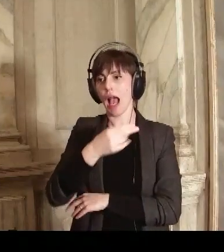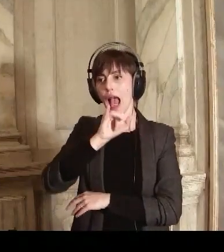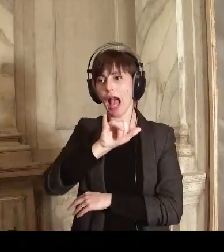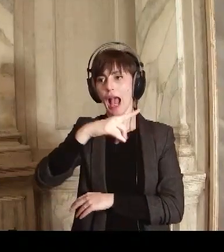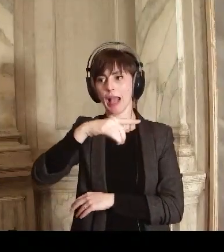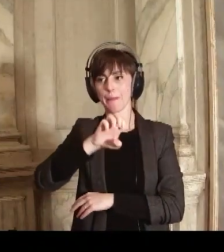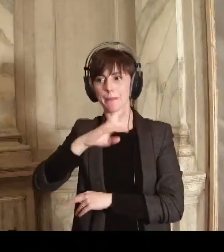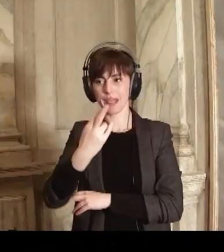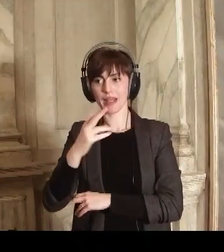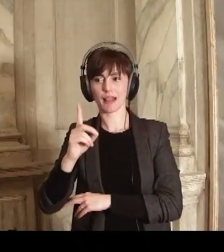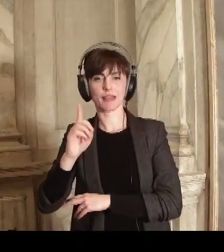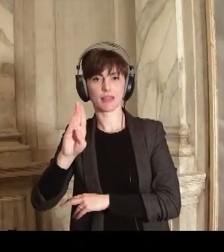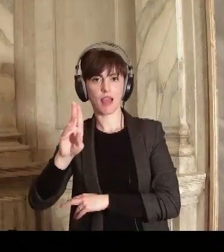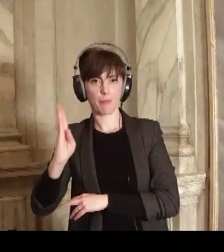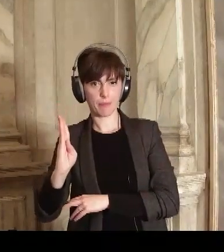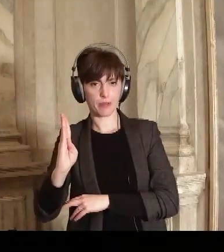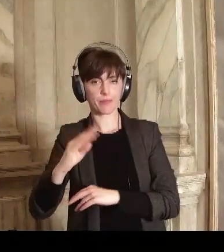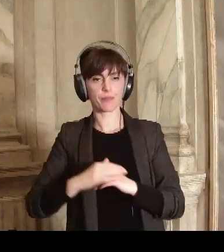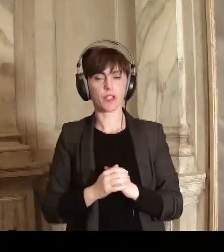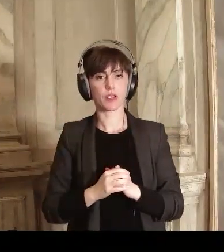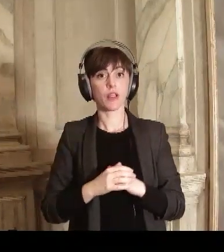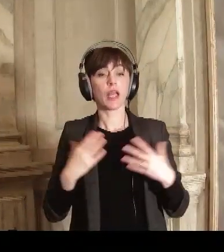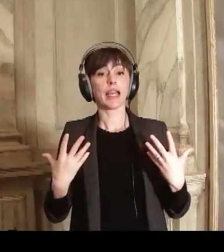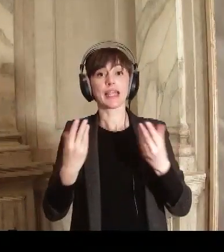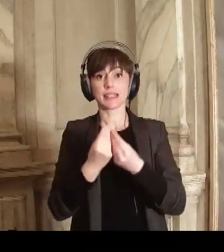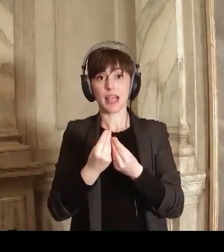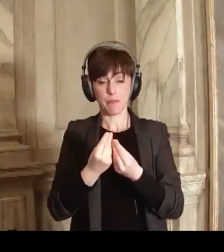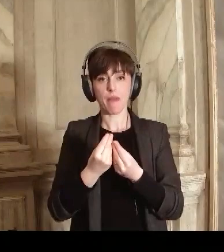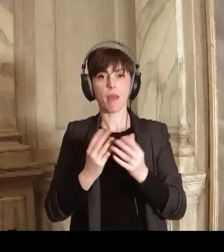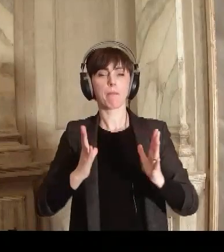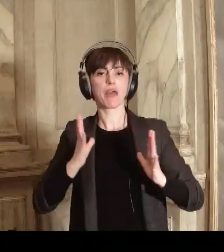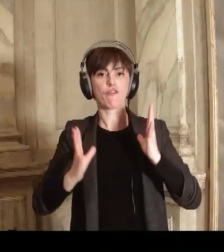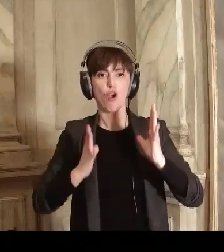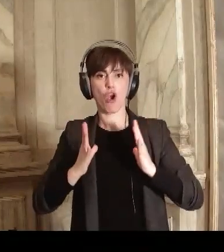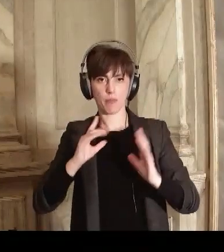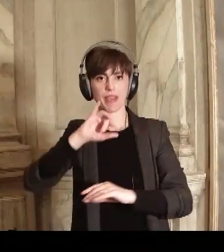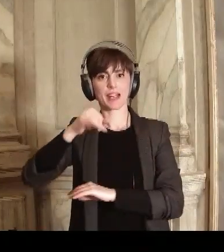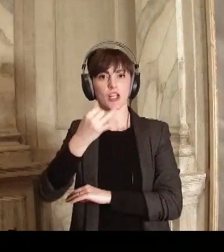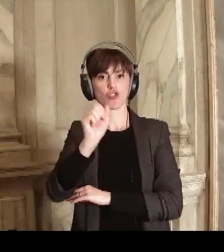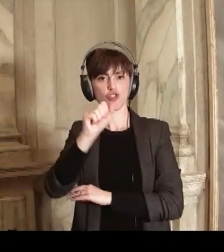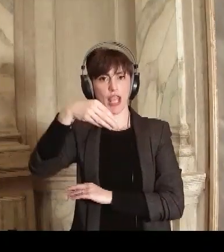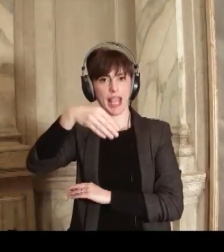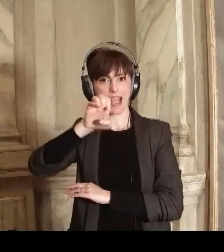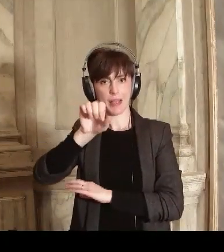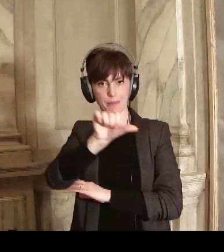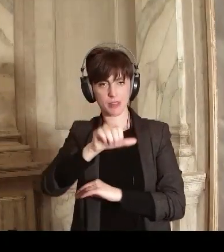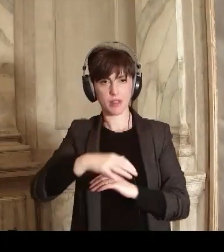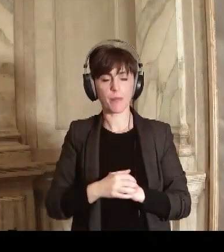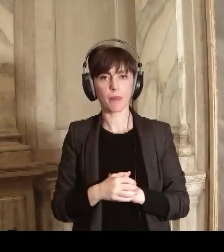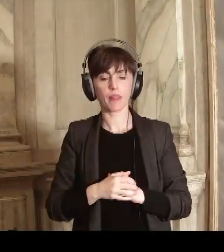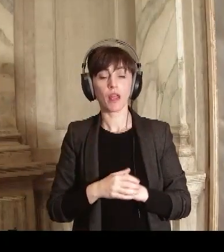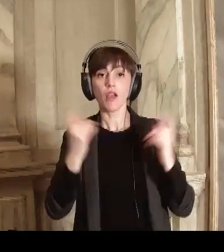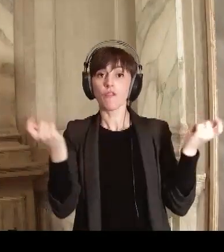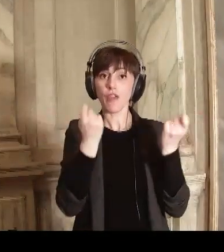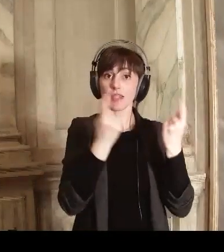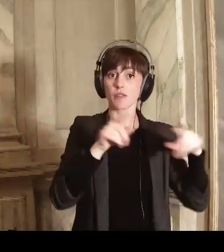in collaborazione con la producer e performer Lorraine James. E la collaborazione tra la Biennale Musica e il Festival Sonic